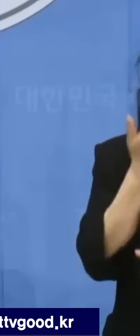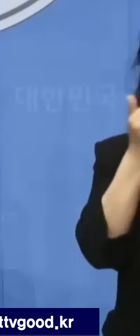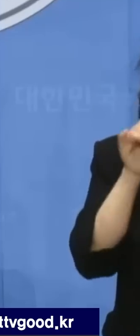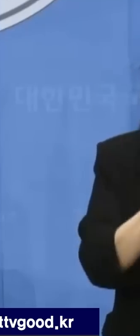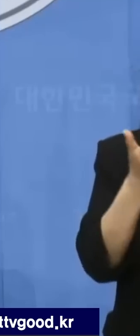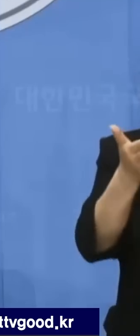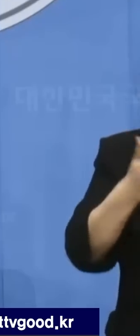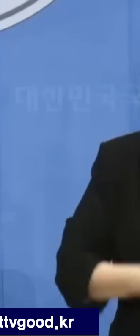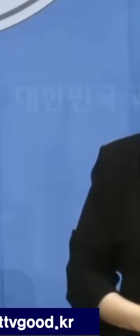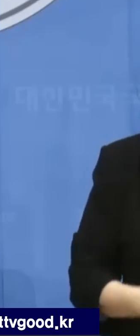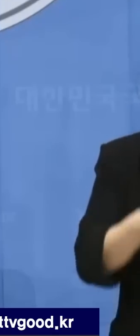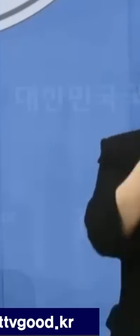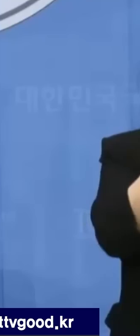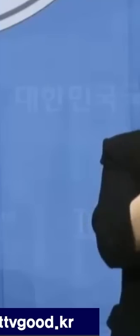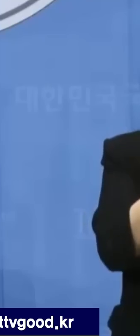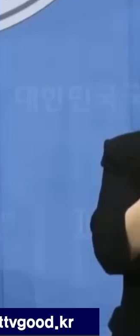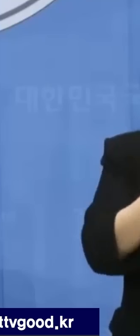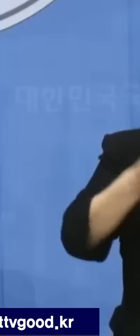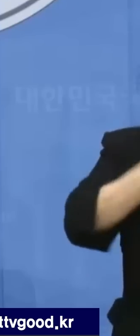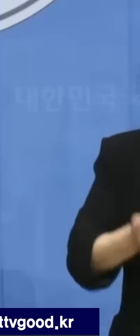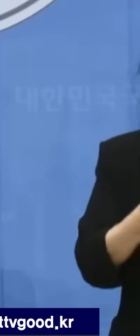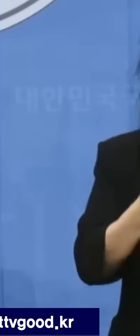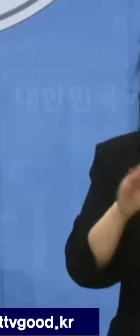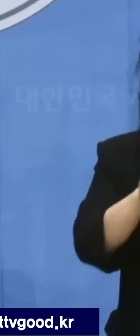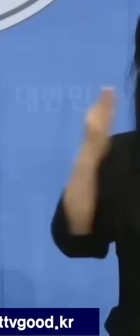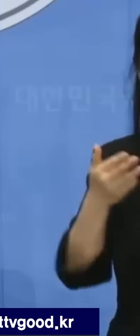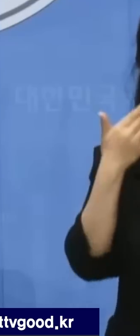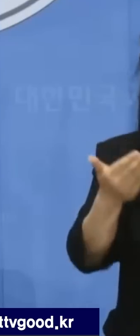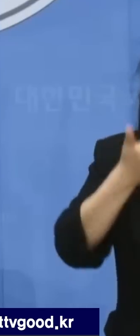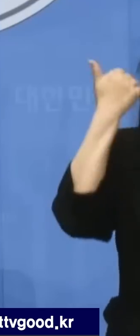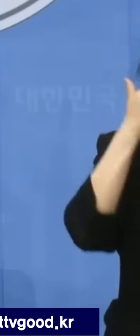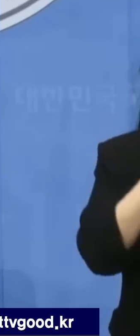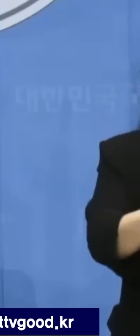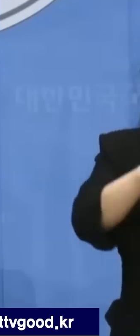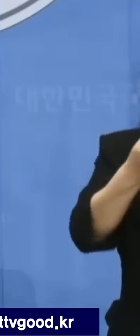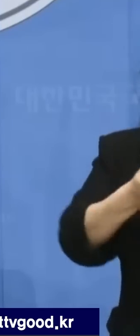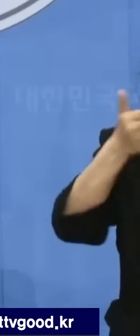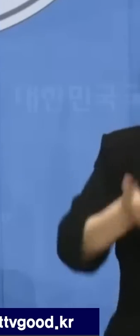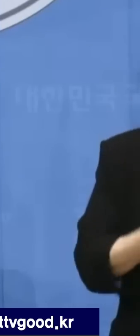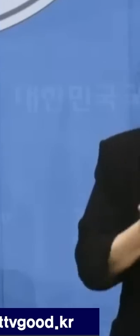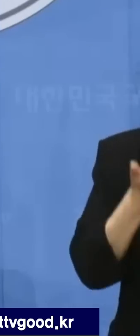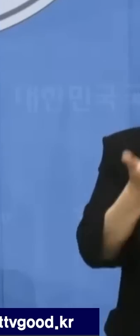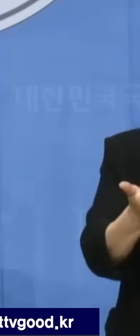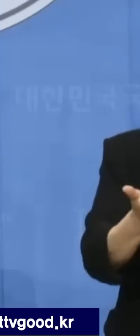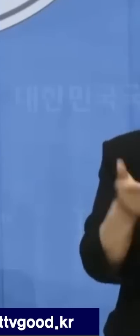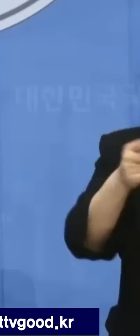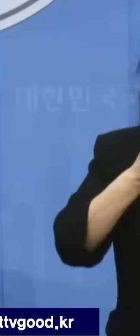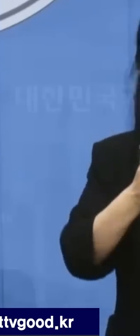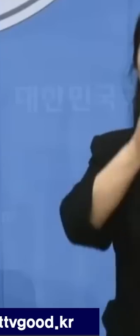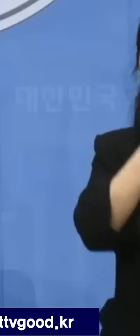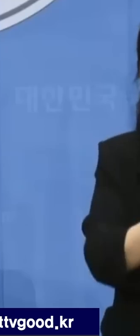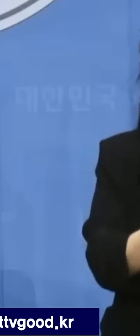여섯째, 열린 공천으로 공천 혁신을 이루겠습니다. 누가 당대표가 되어도 공천을 좌지우지할 수 없도록